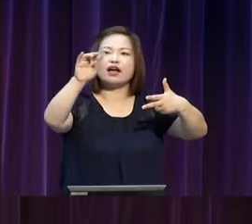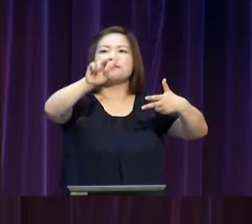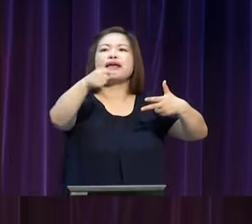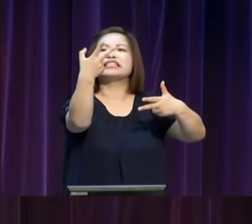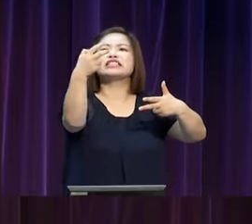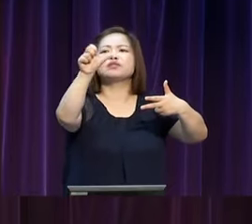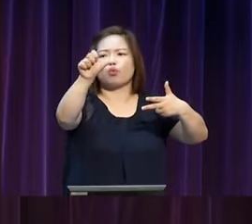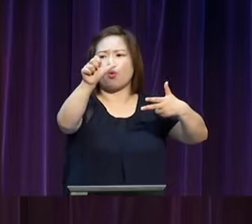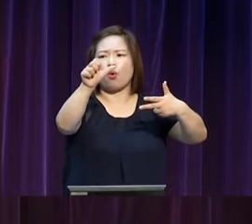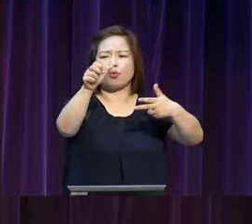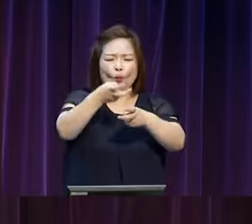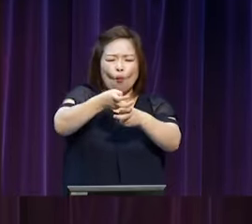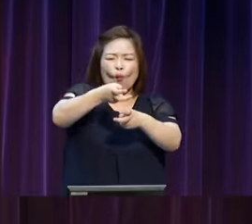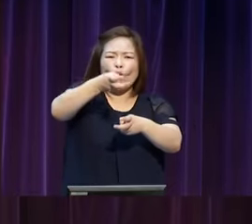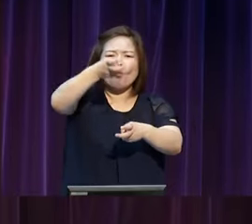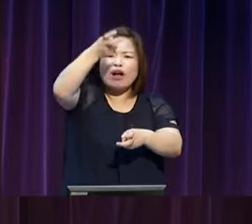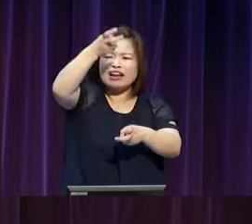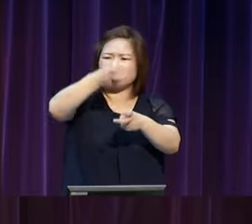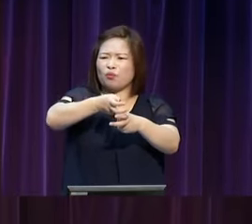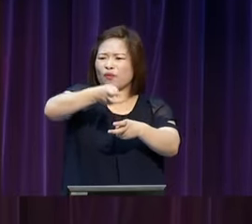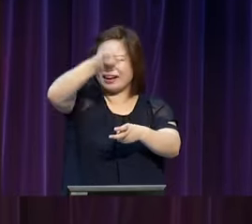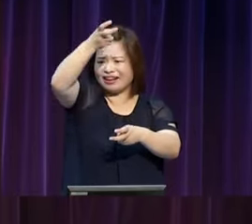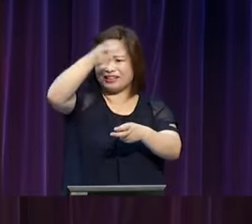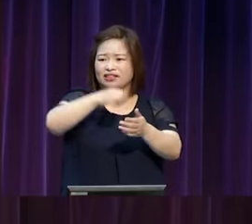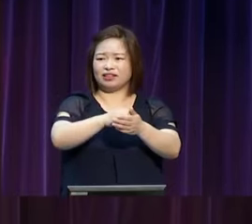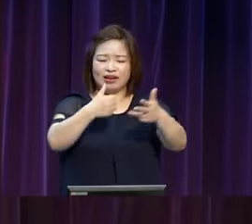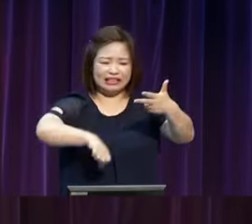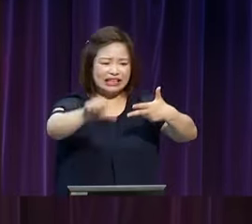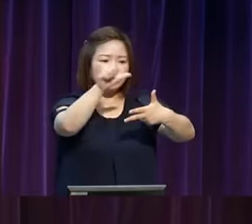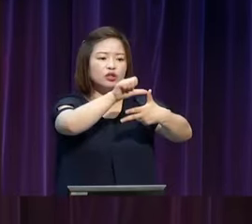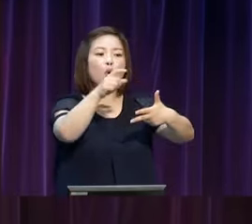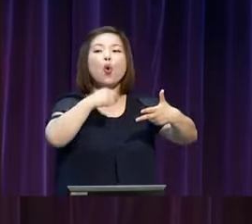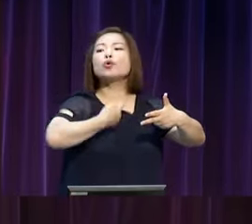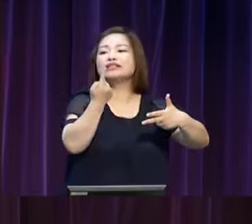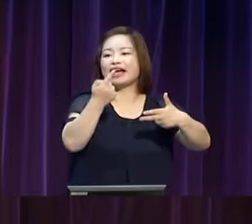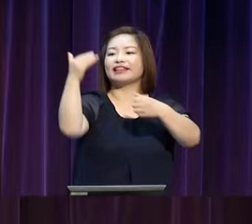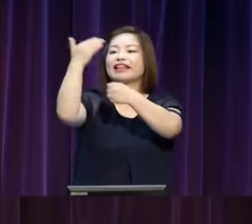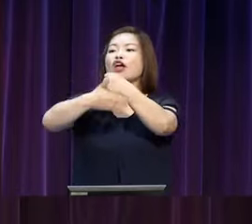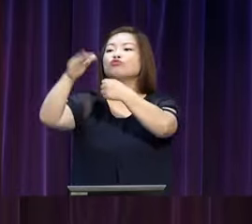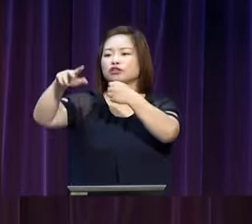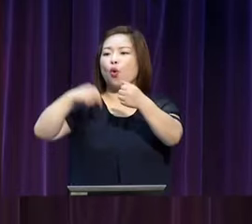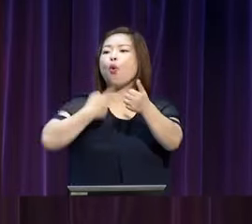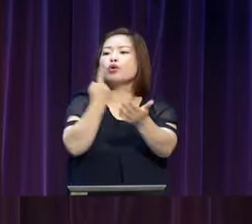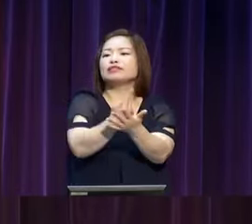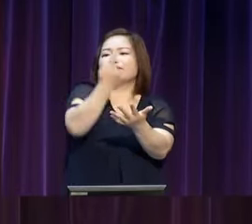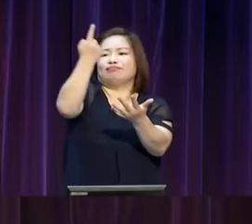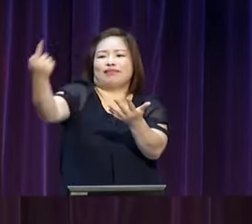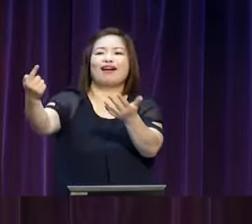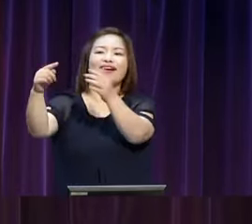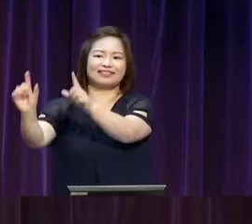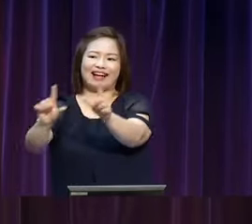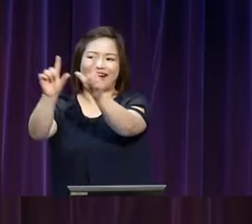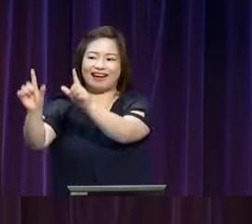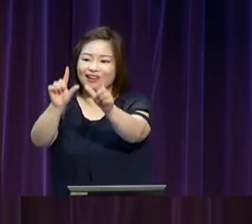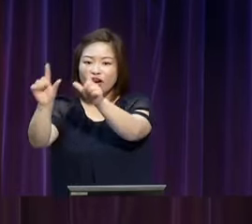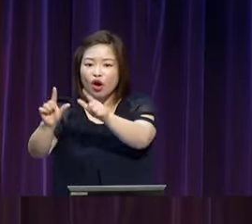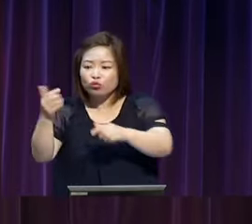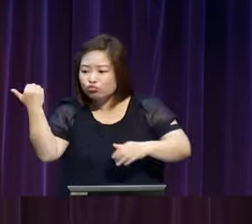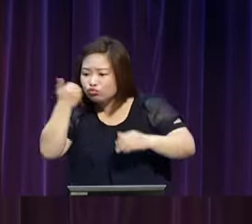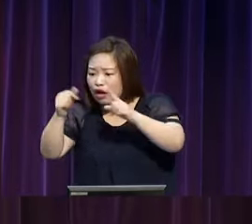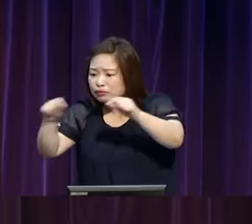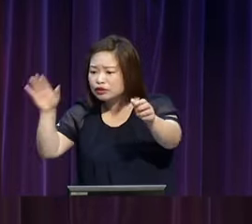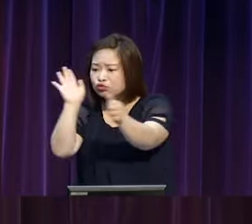말랐어요. 왜냐하면 혼자 살아. 대구에서 지금 혼자 살거든요. 그러니까 누가 해주는 게